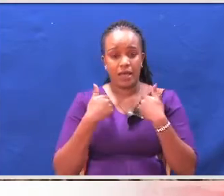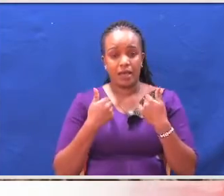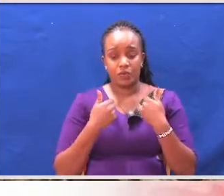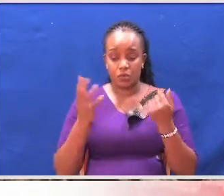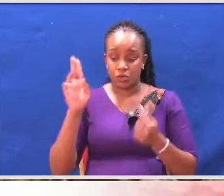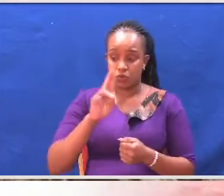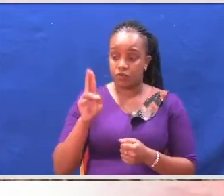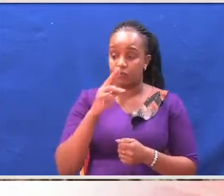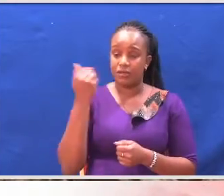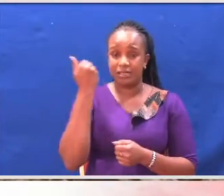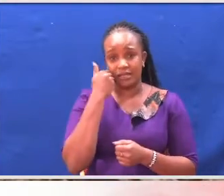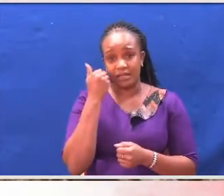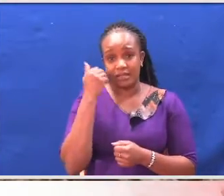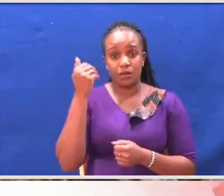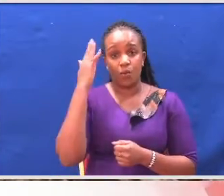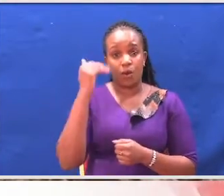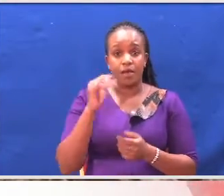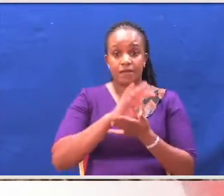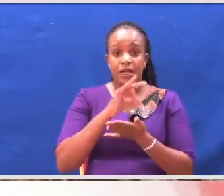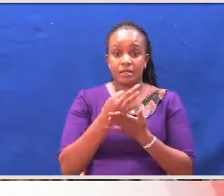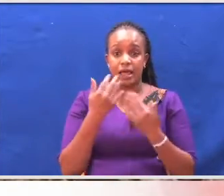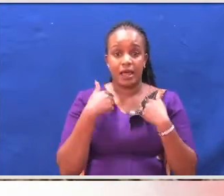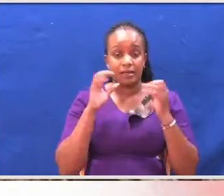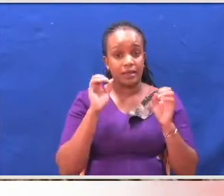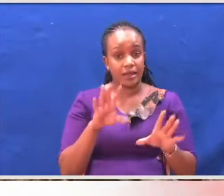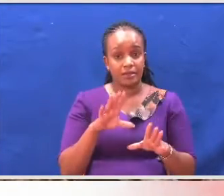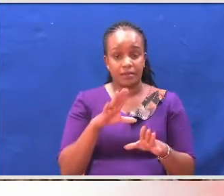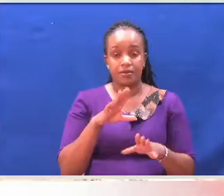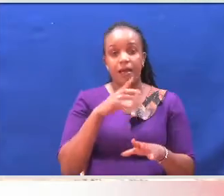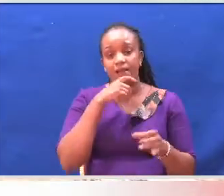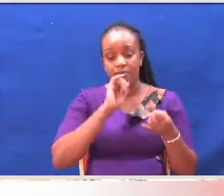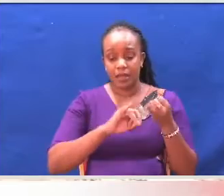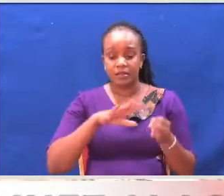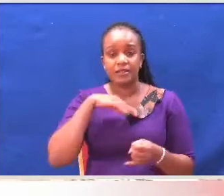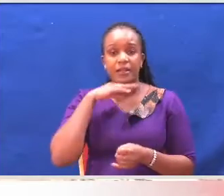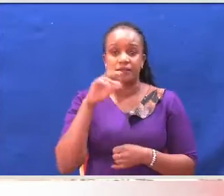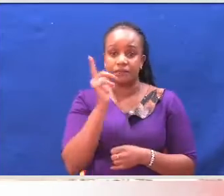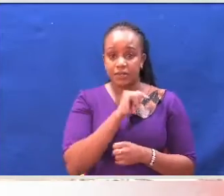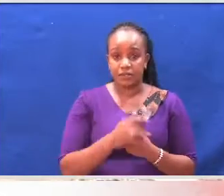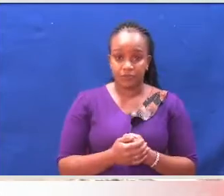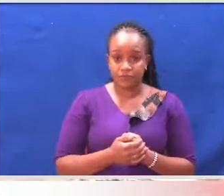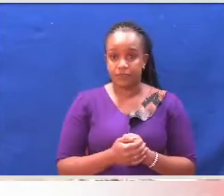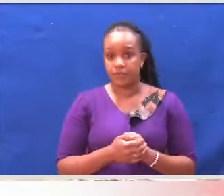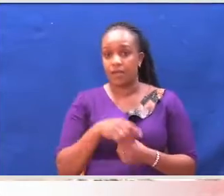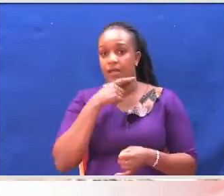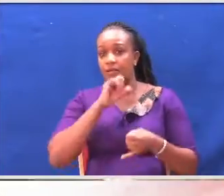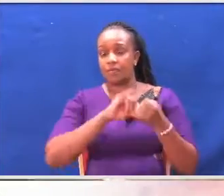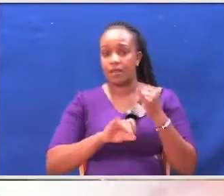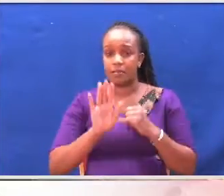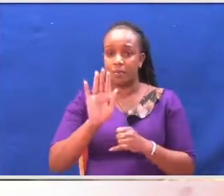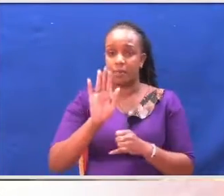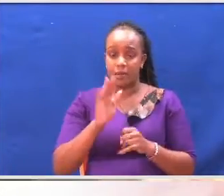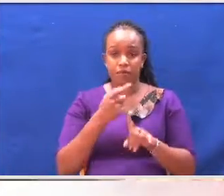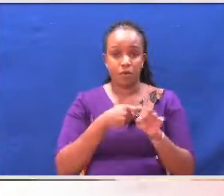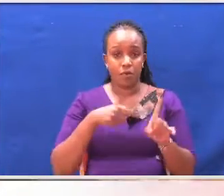Kwa ajili ya ukosefu wa fedha, mzee akatuacha. Her husband's grave at Mungore Village, Bumula